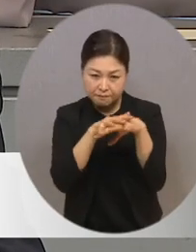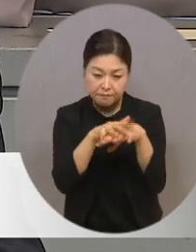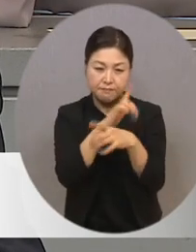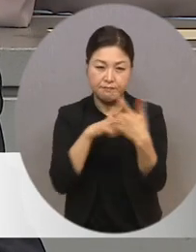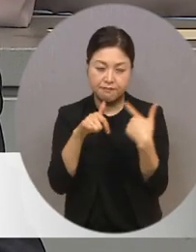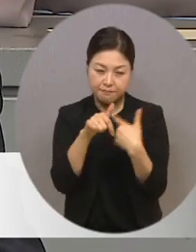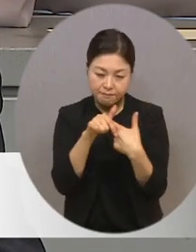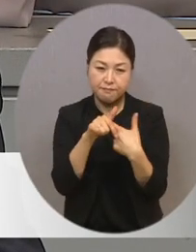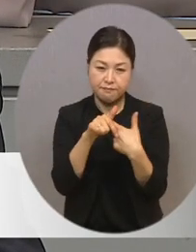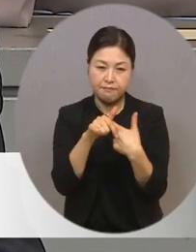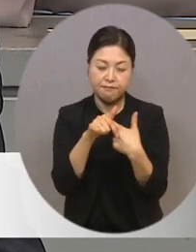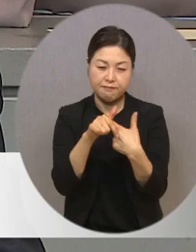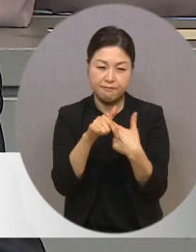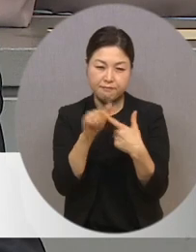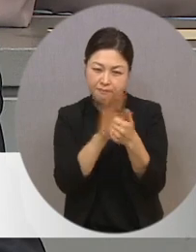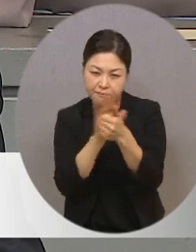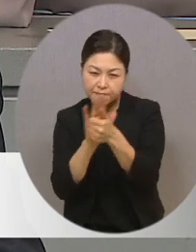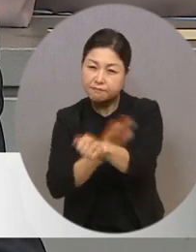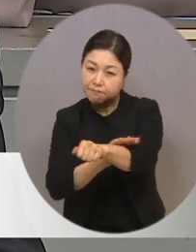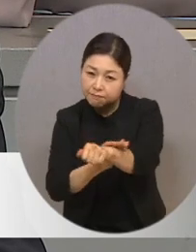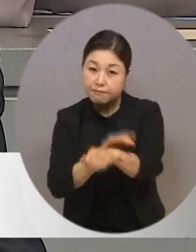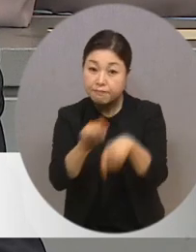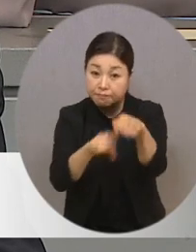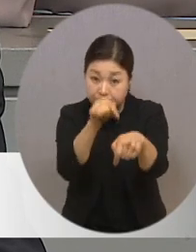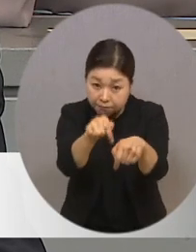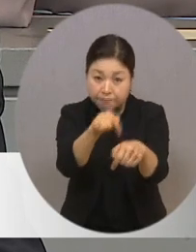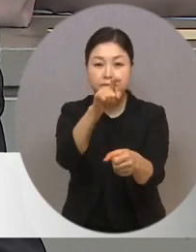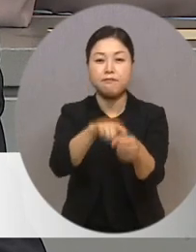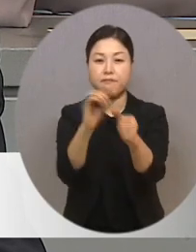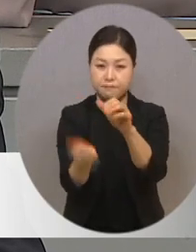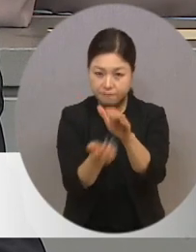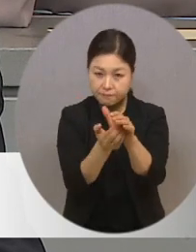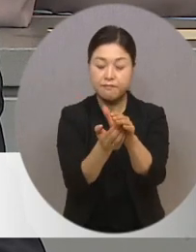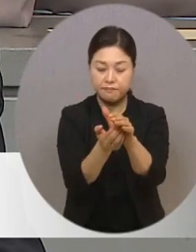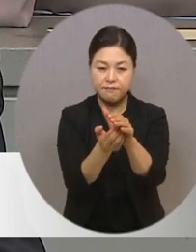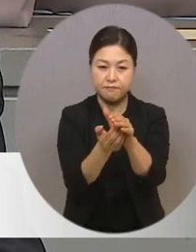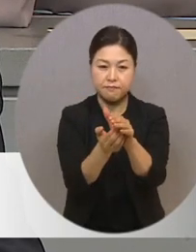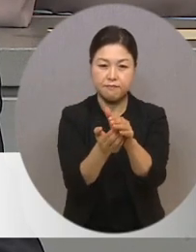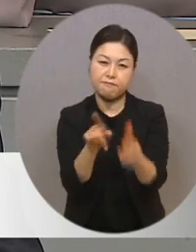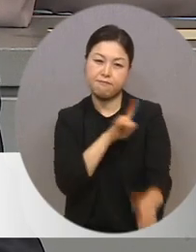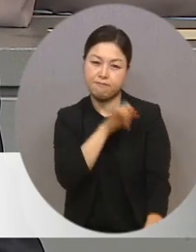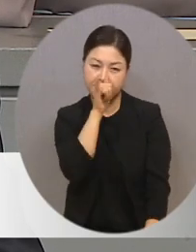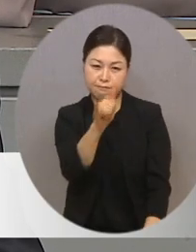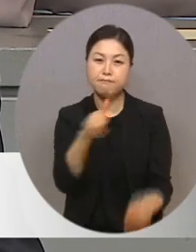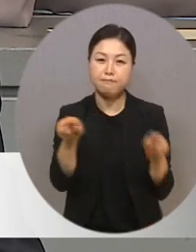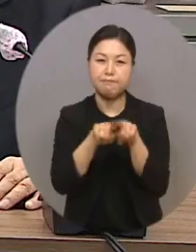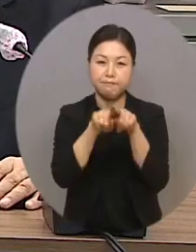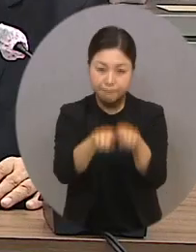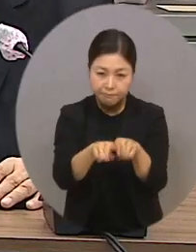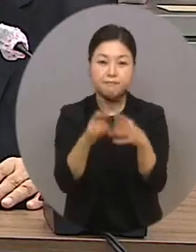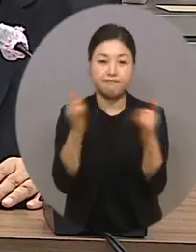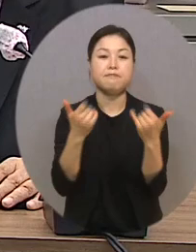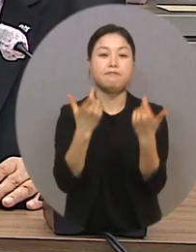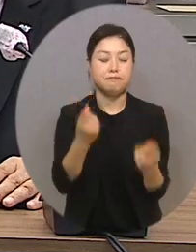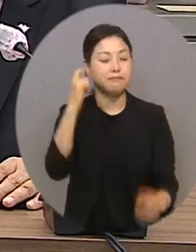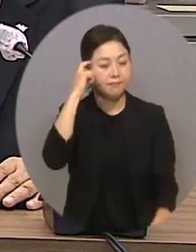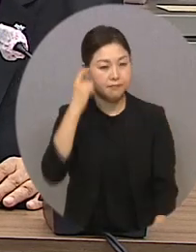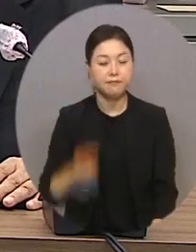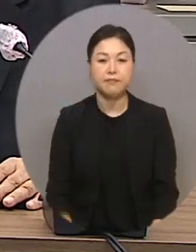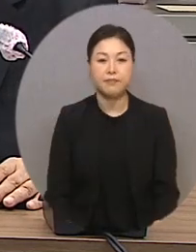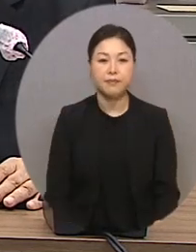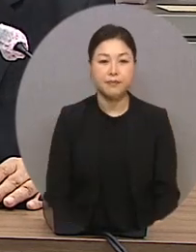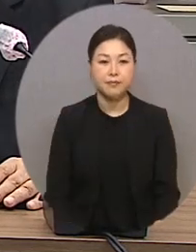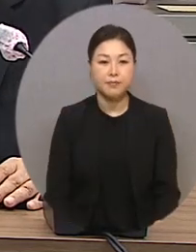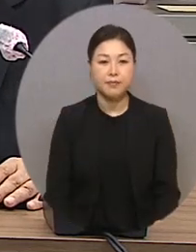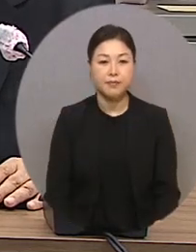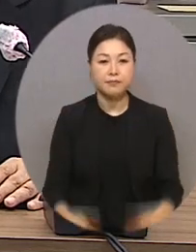우리 협의의 목표를 실행하 데서의 최고의 동반자라고 생각합니다 또한